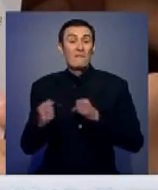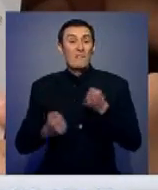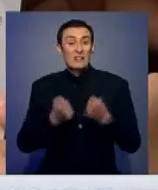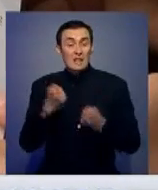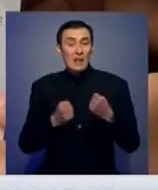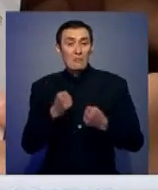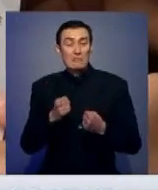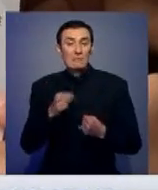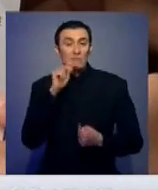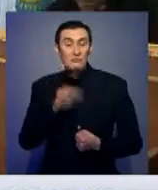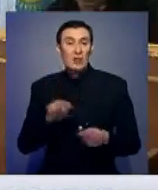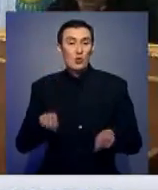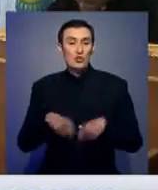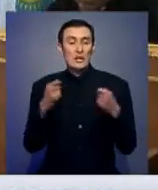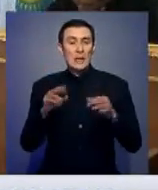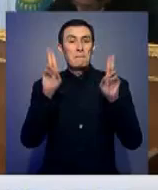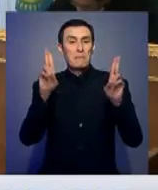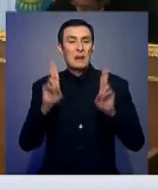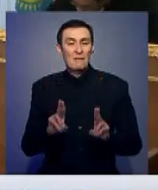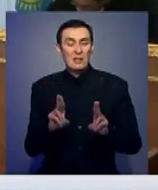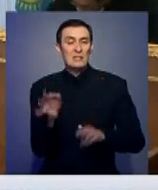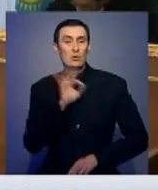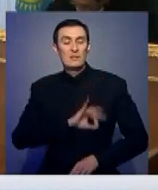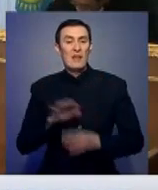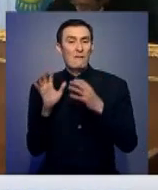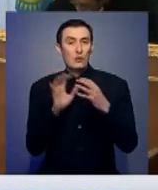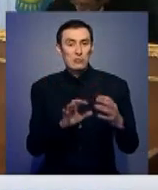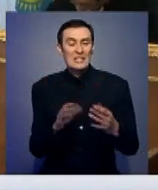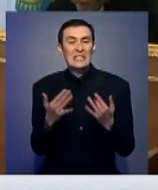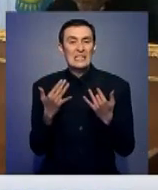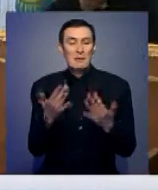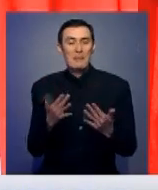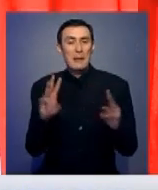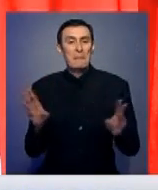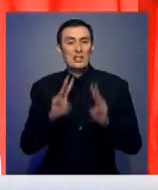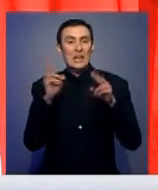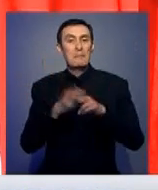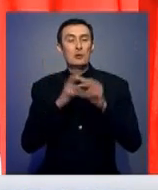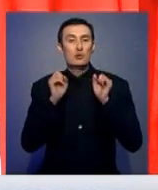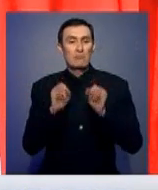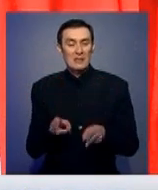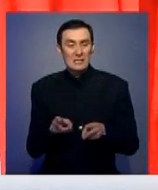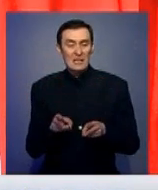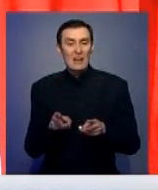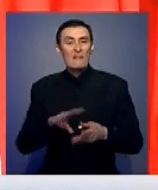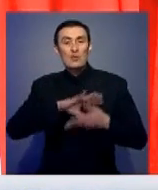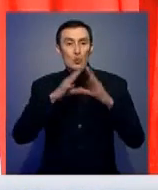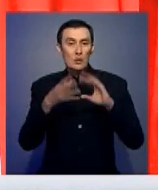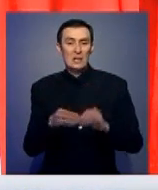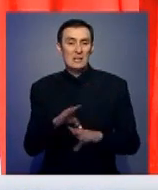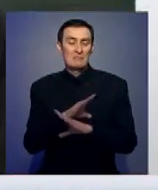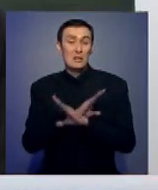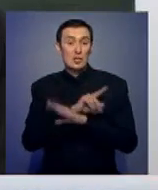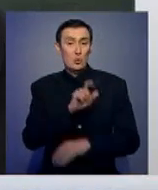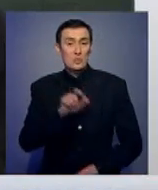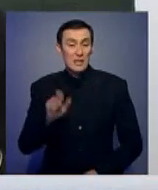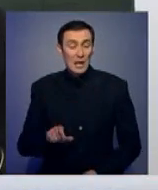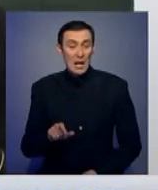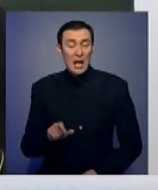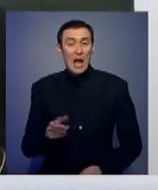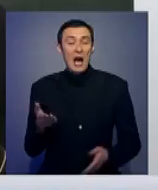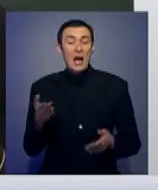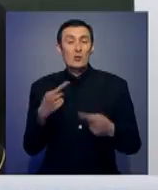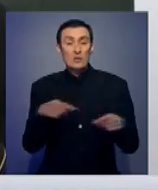вменяют нарушение правил эксплуатации транспортного средства и требований пожарной безопасности, повлекших смерть людей.